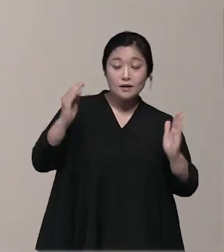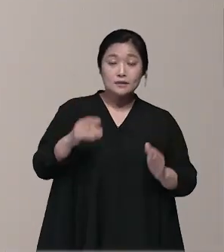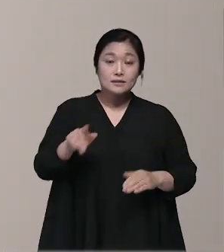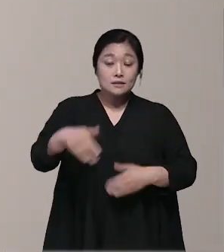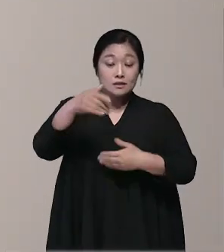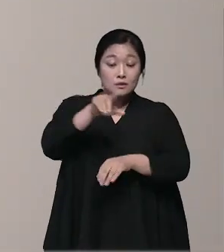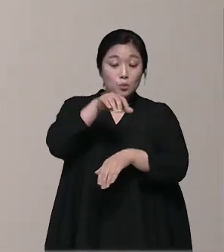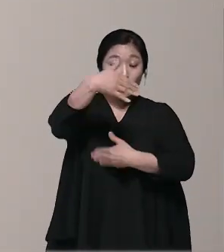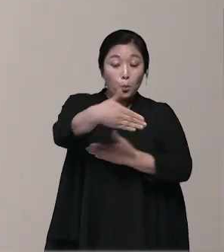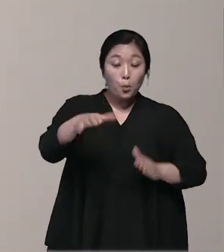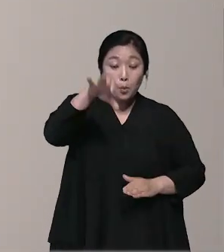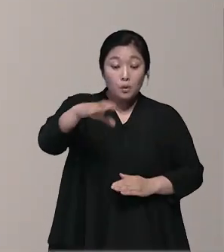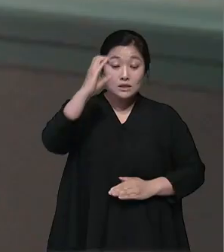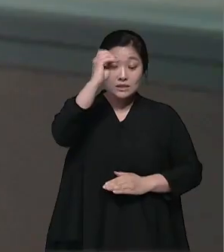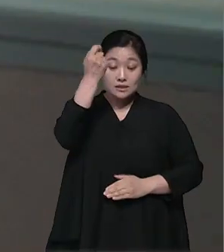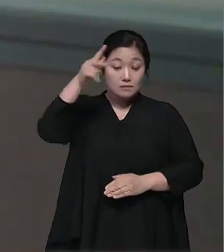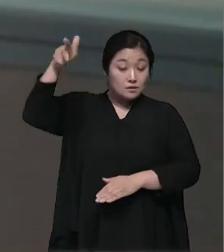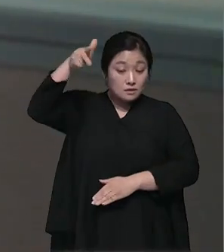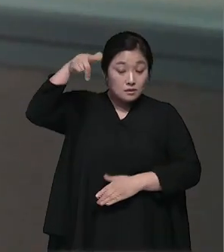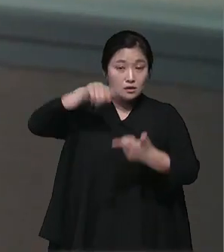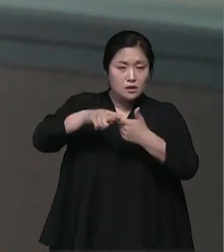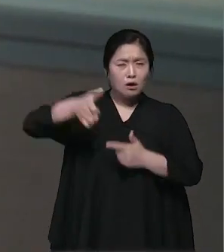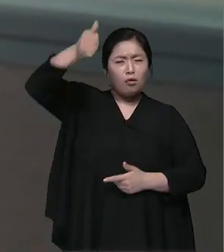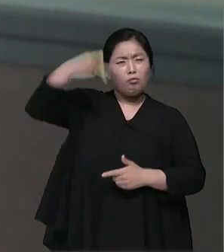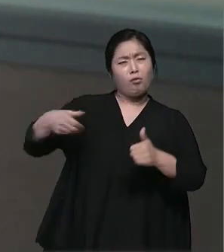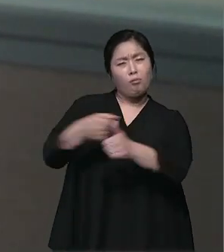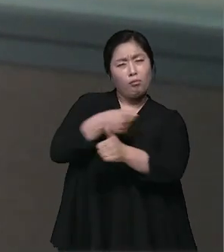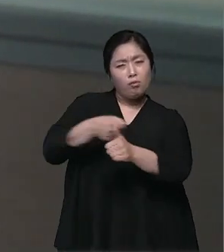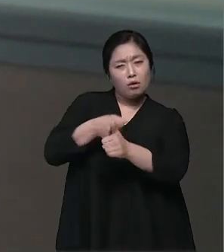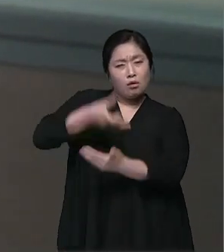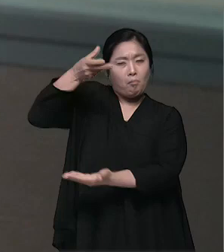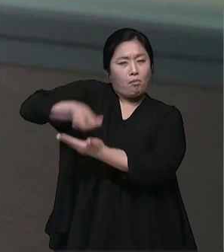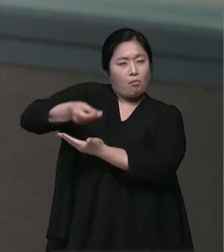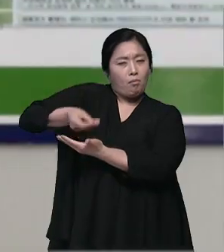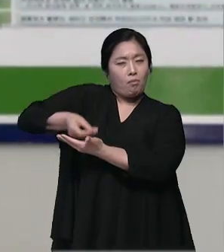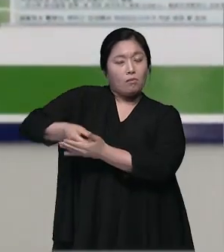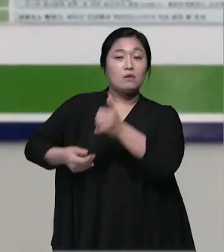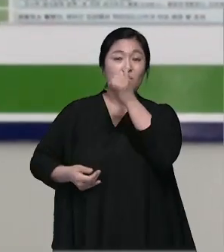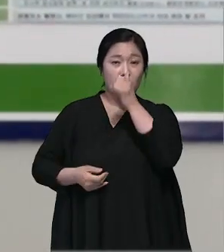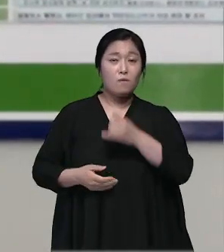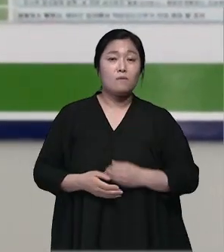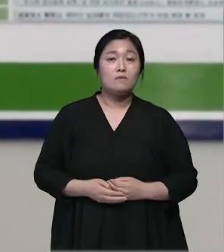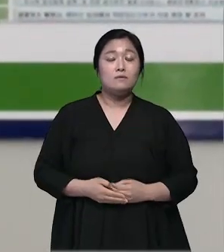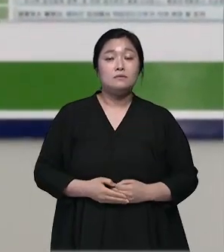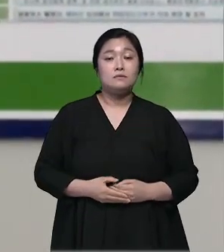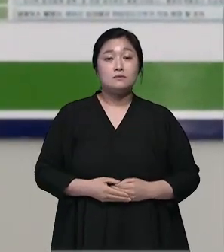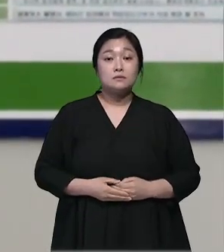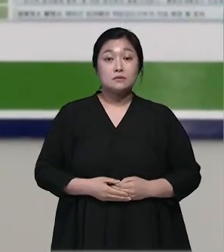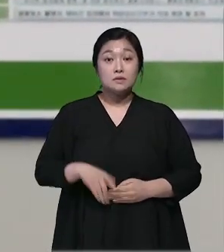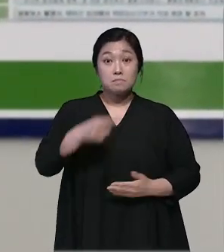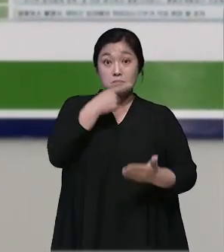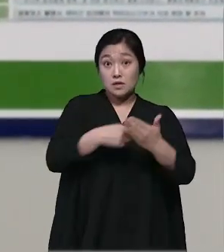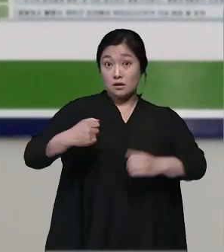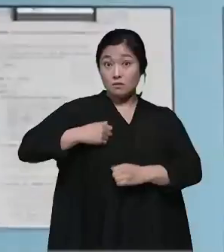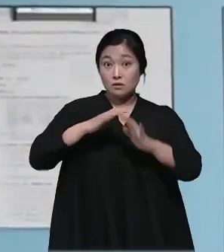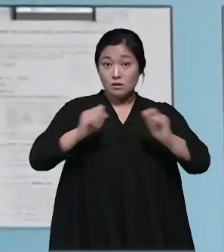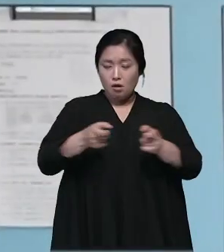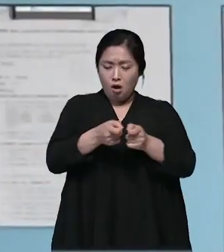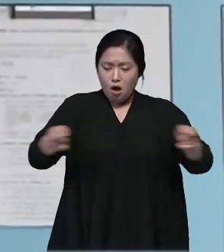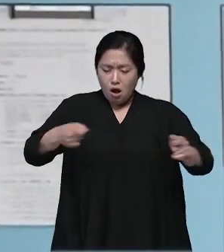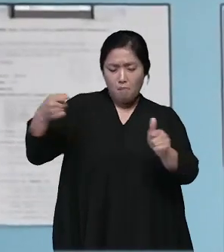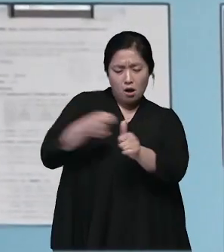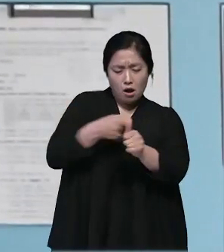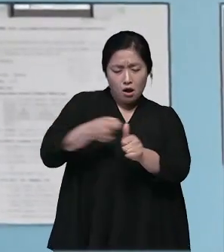행정반 CCTV 화면에는 수십 차례의 폭행 장면이 고스란히 담긴 것으로 알려졌습니다. 피해 병사는